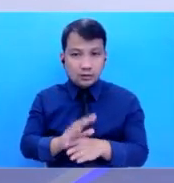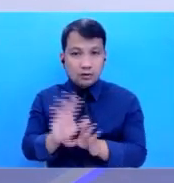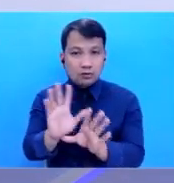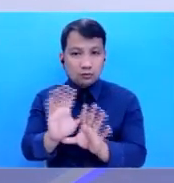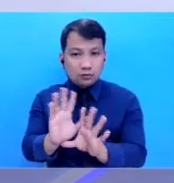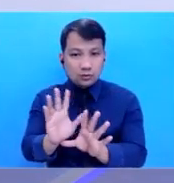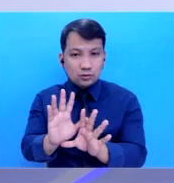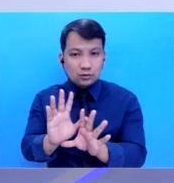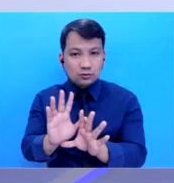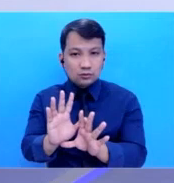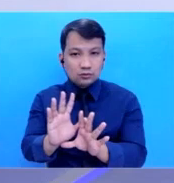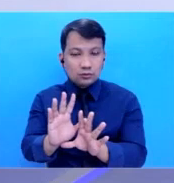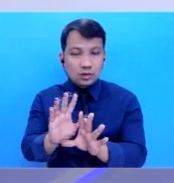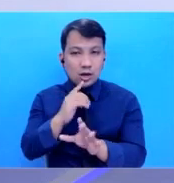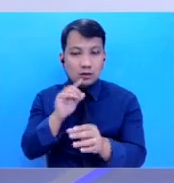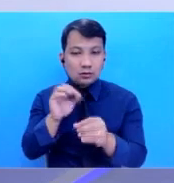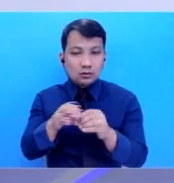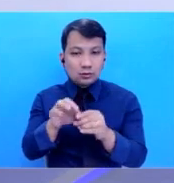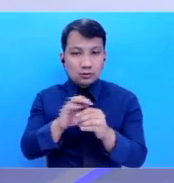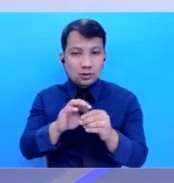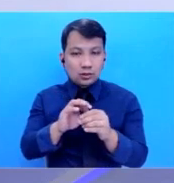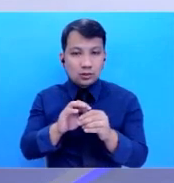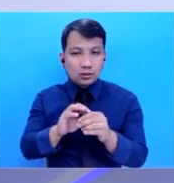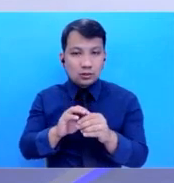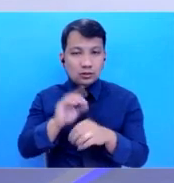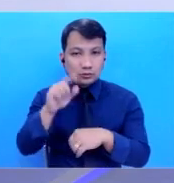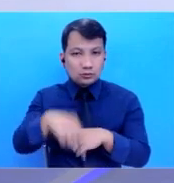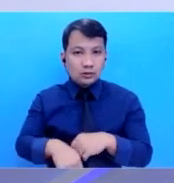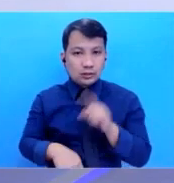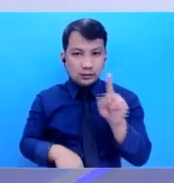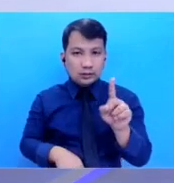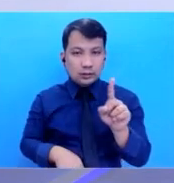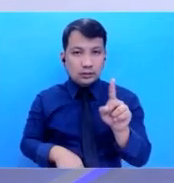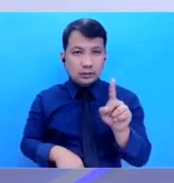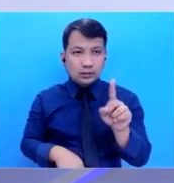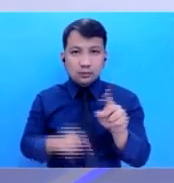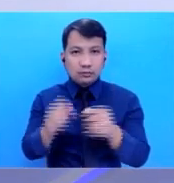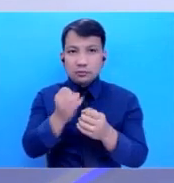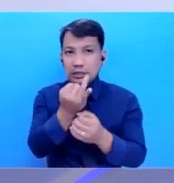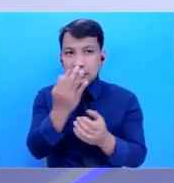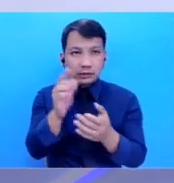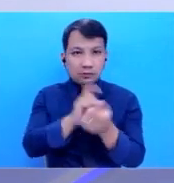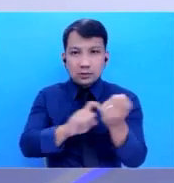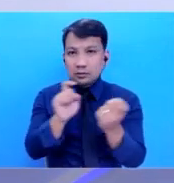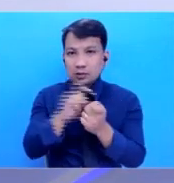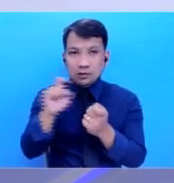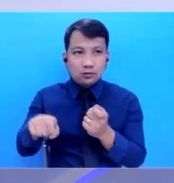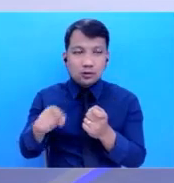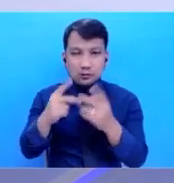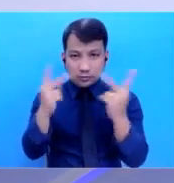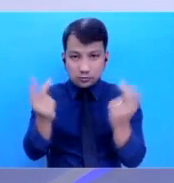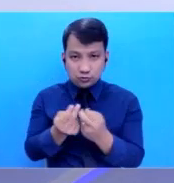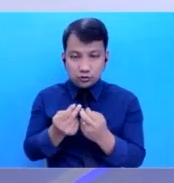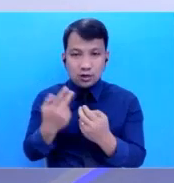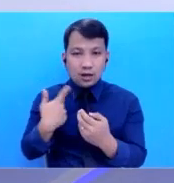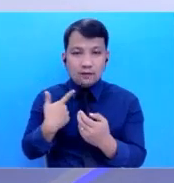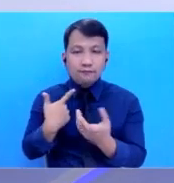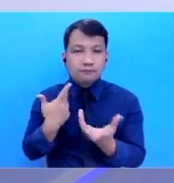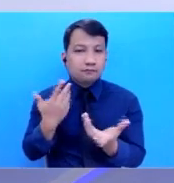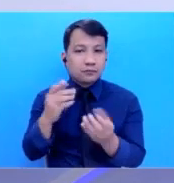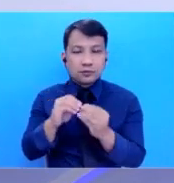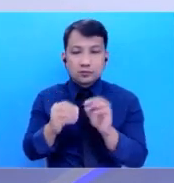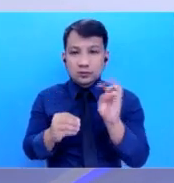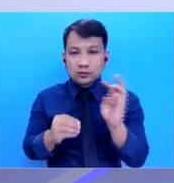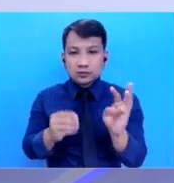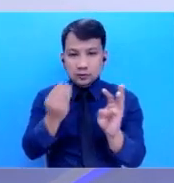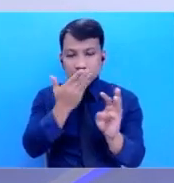huwag pong boboto ng sobra sa nakatalagang bilang sa bawat posisyon. Step 6, kapag